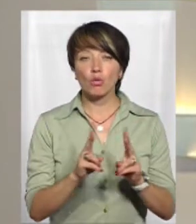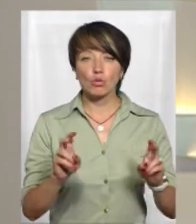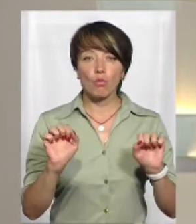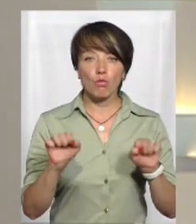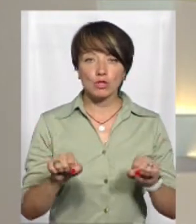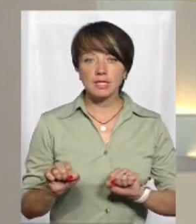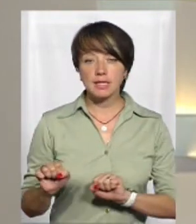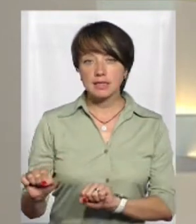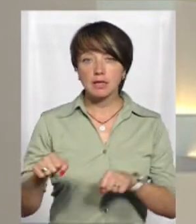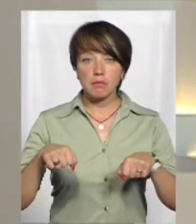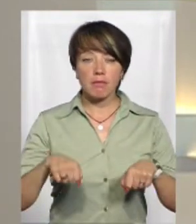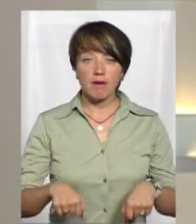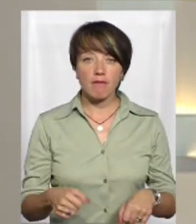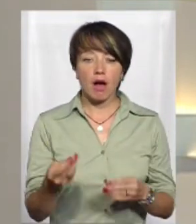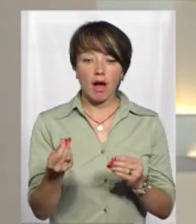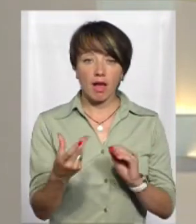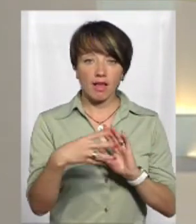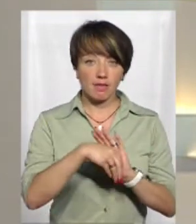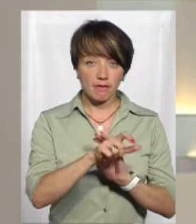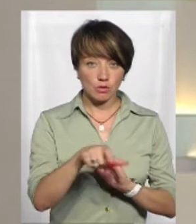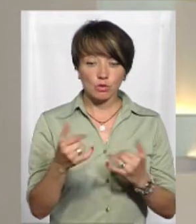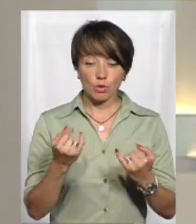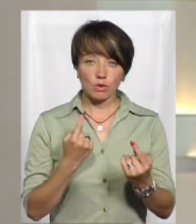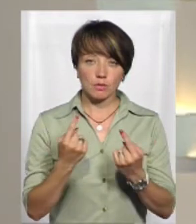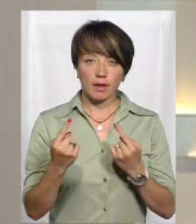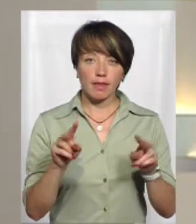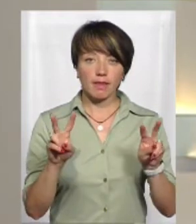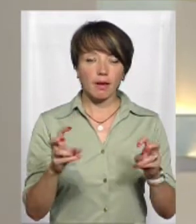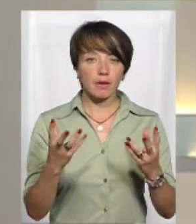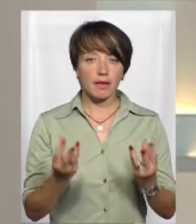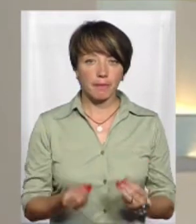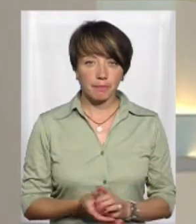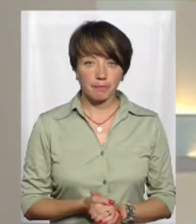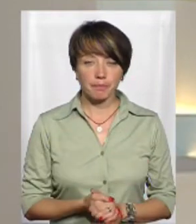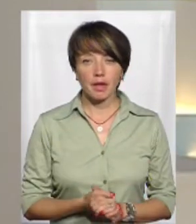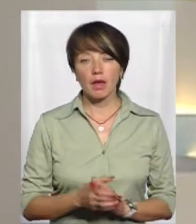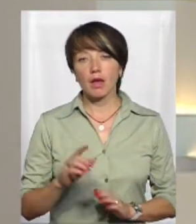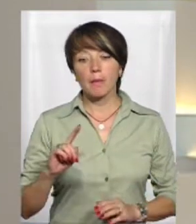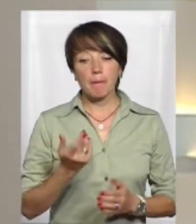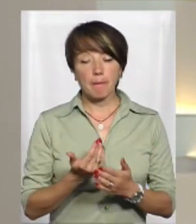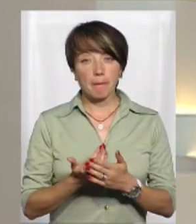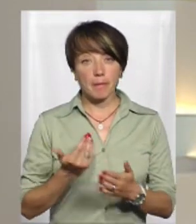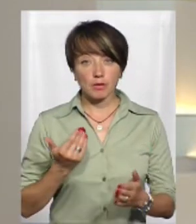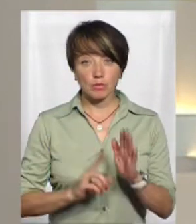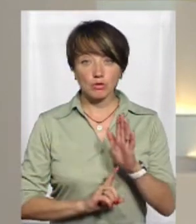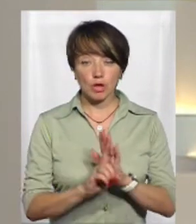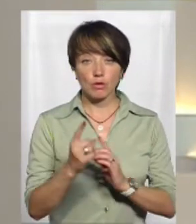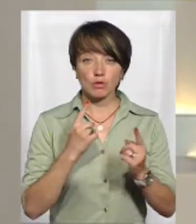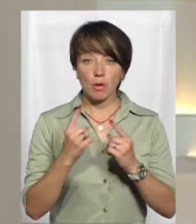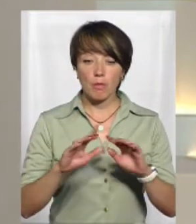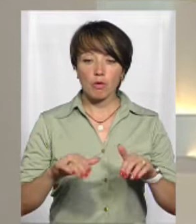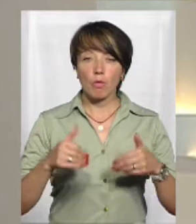може захистити права інвесторів? Про це піде мова у сьогоднішній темі дня. Перш ніж почати розмову,